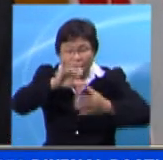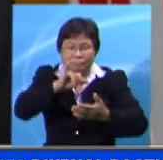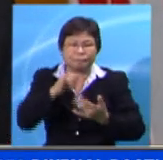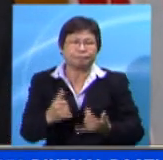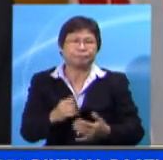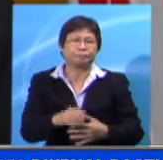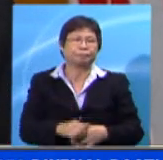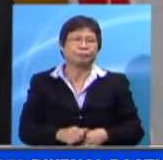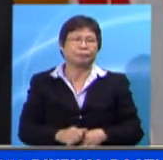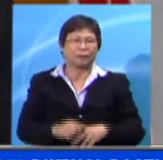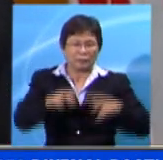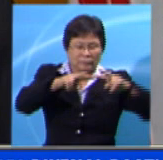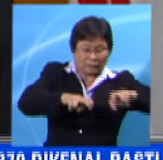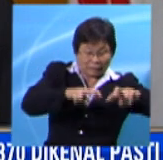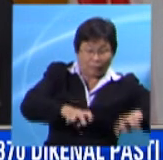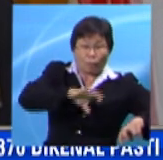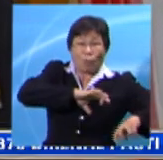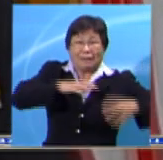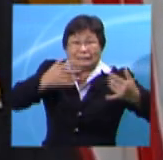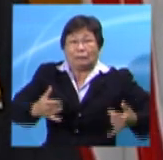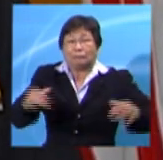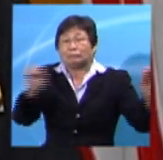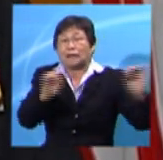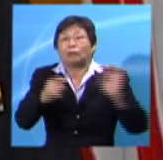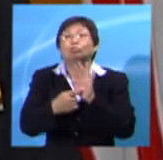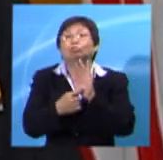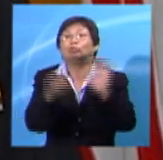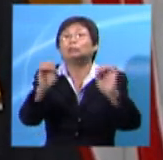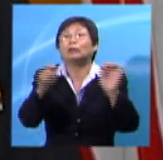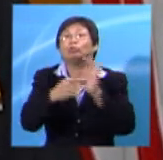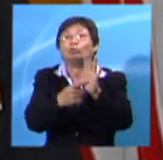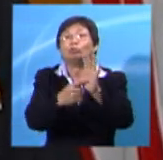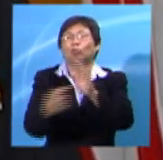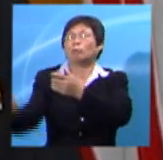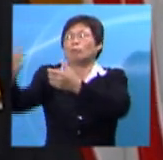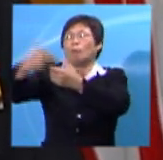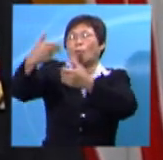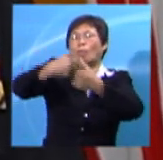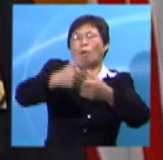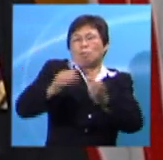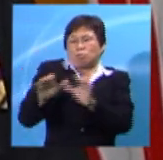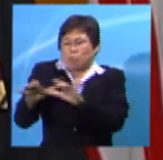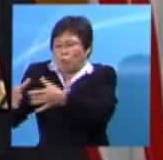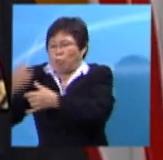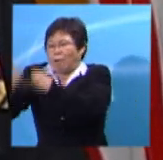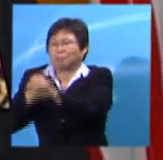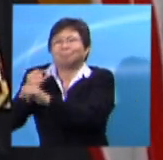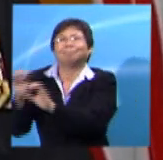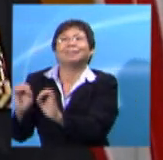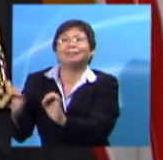kitaedangere siasatan polis setakat ini menunjukkan sebarang penglibatan sindiket